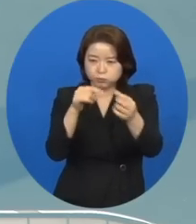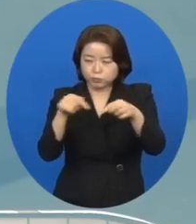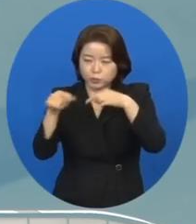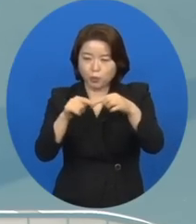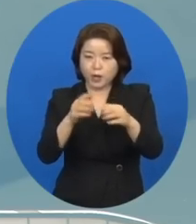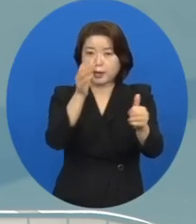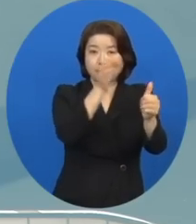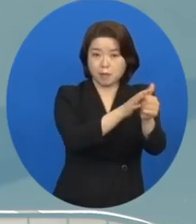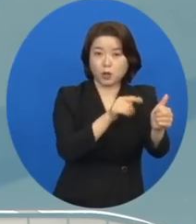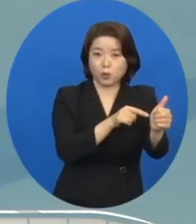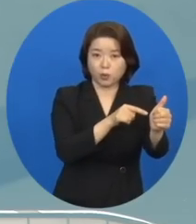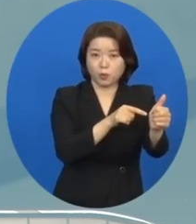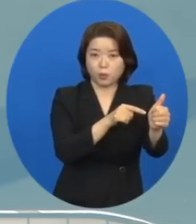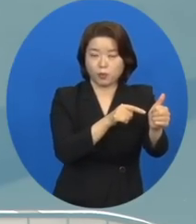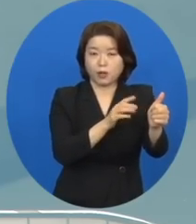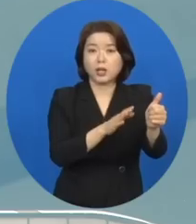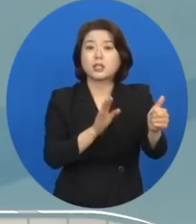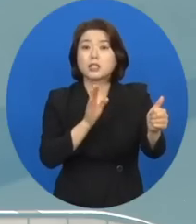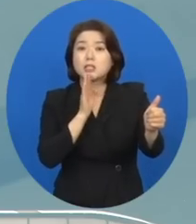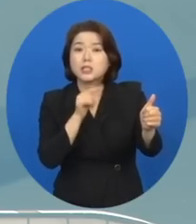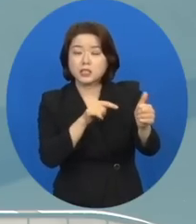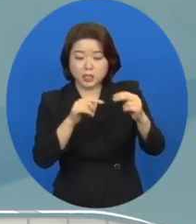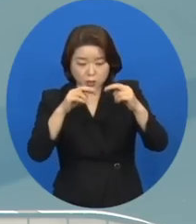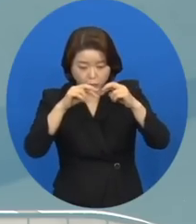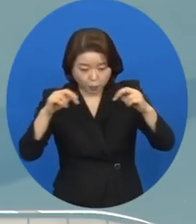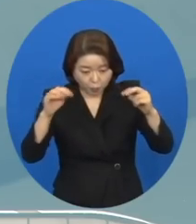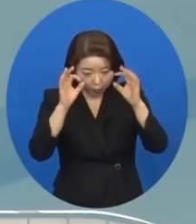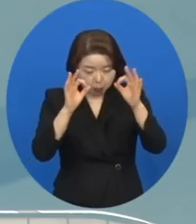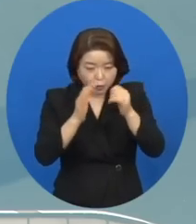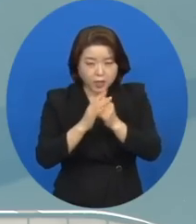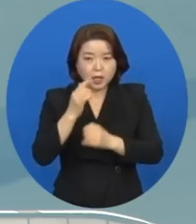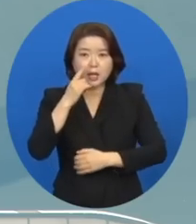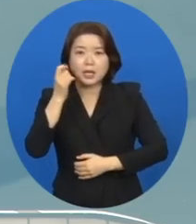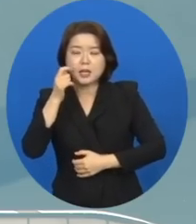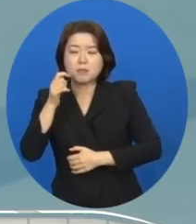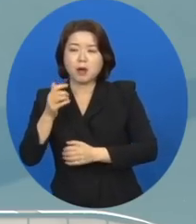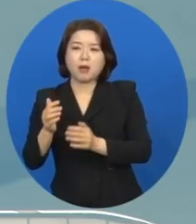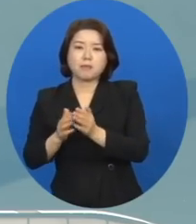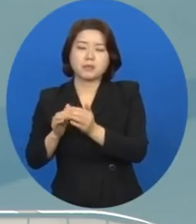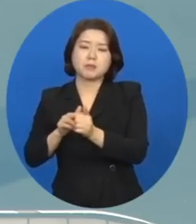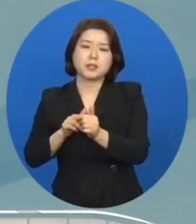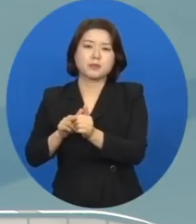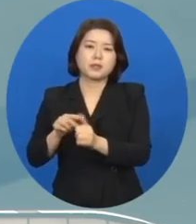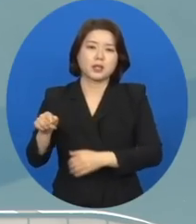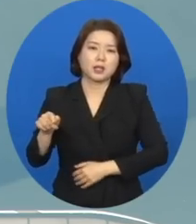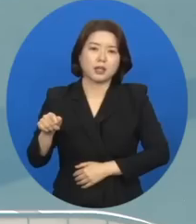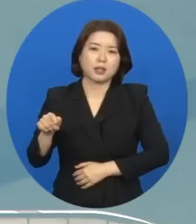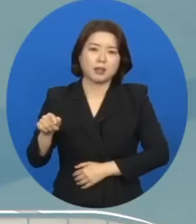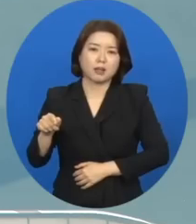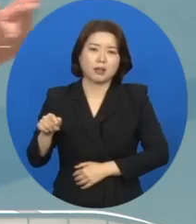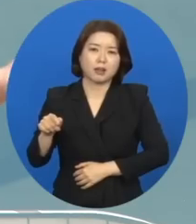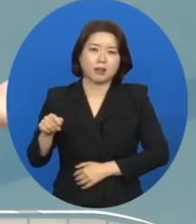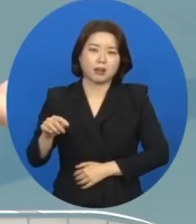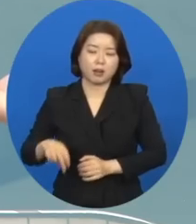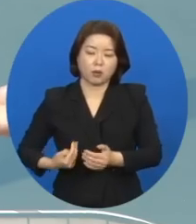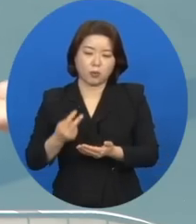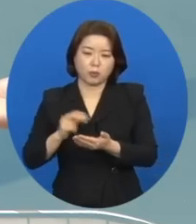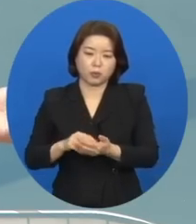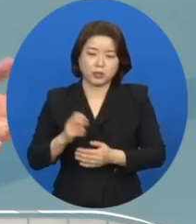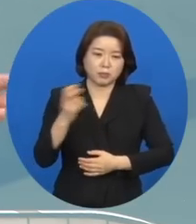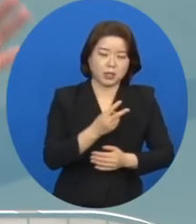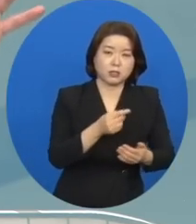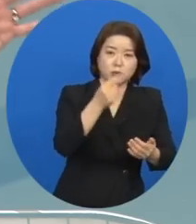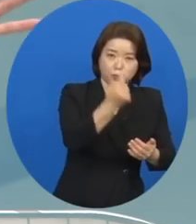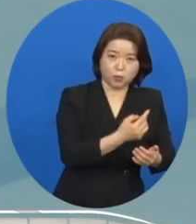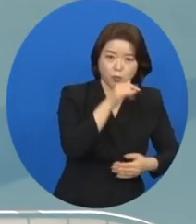것이죠. 그런데 그는 실상 뭐였냐면 일본의 스파이였습니다. 일본의 밀정으로 독립군으로 다시 들어온